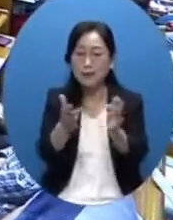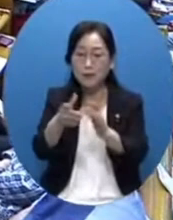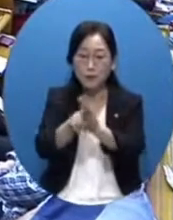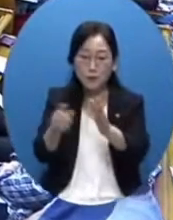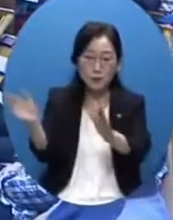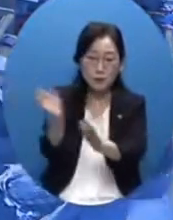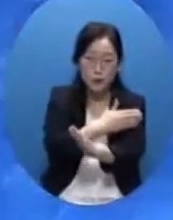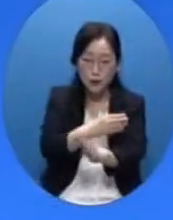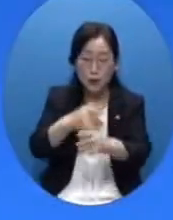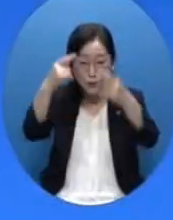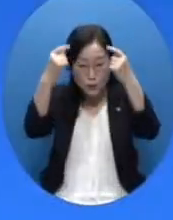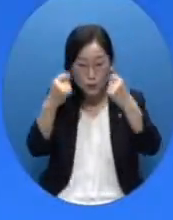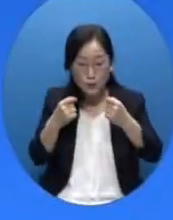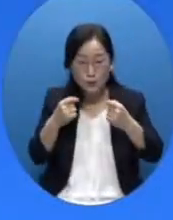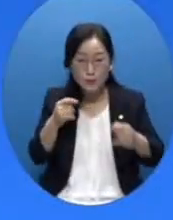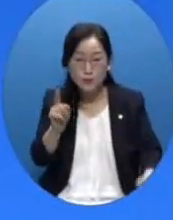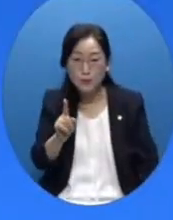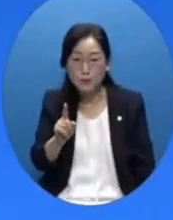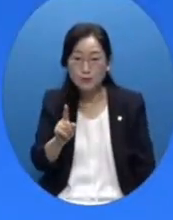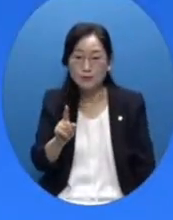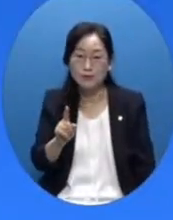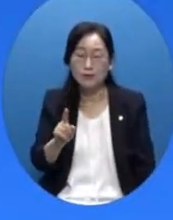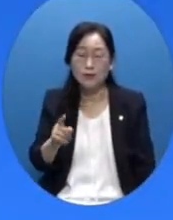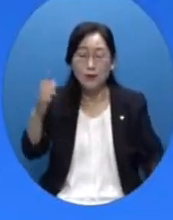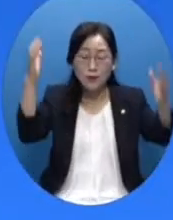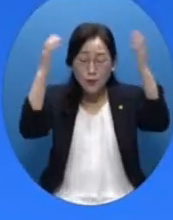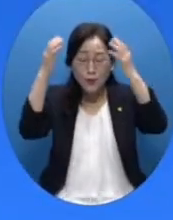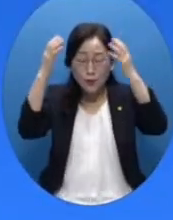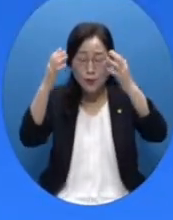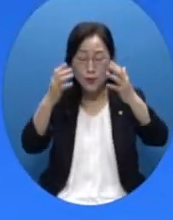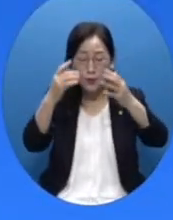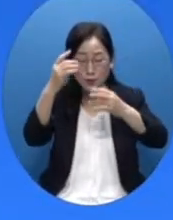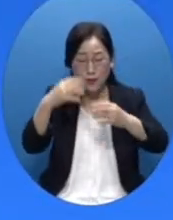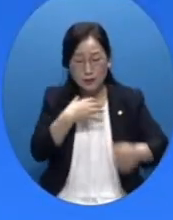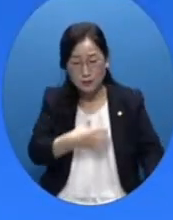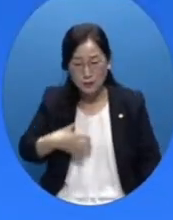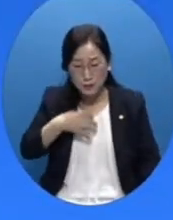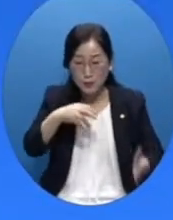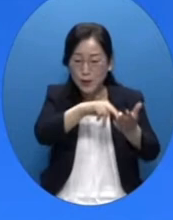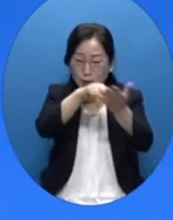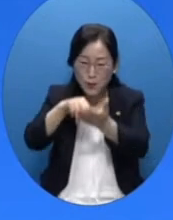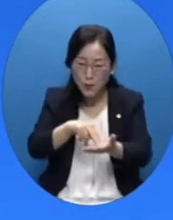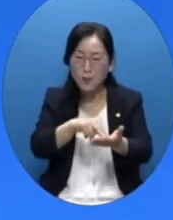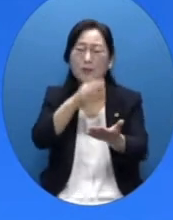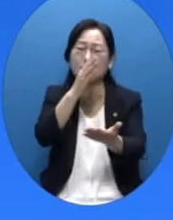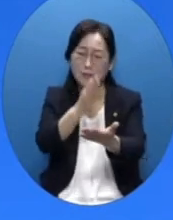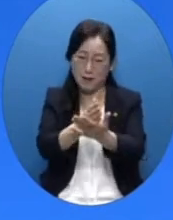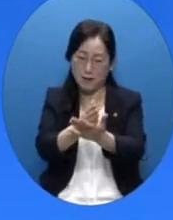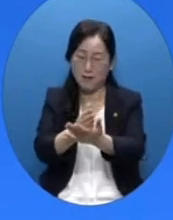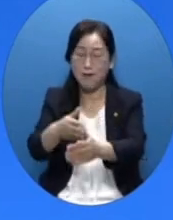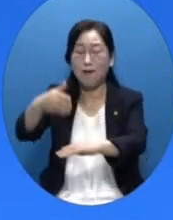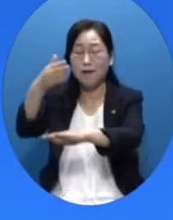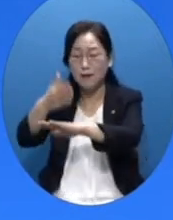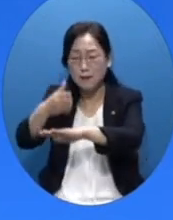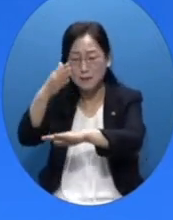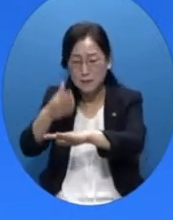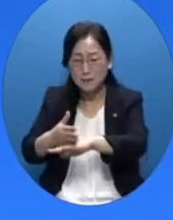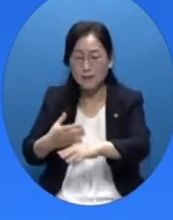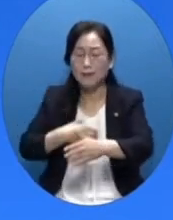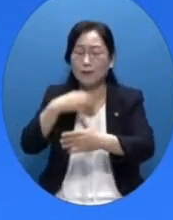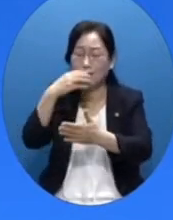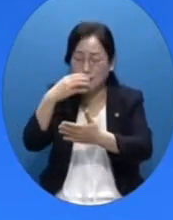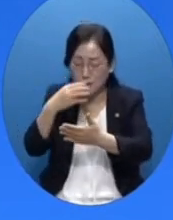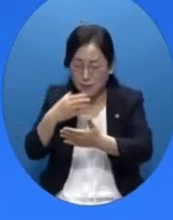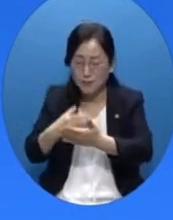울음이 우리의 고통과 쓸 뿐 묘 눈물에서 감사와 감격의 눈물로